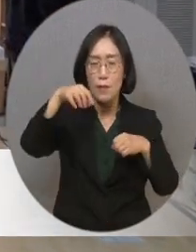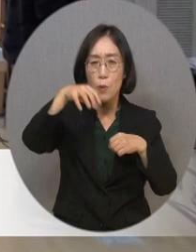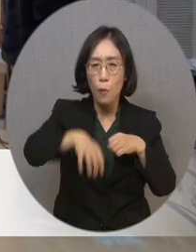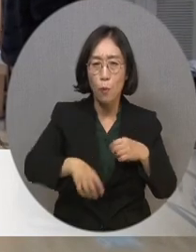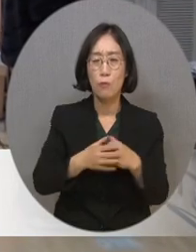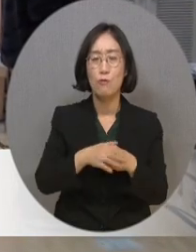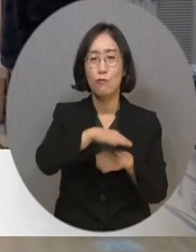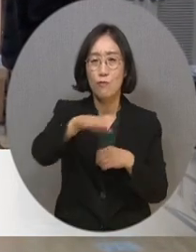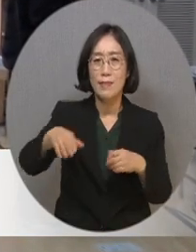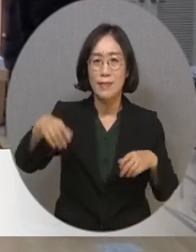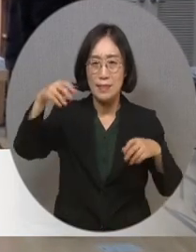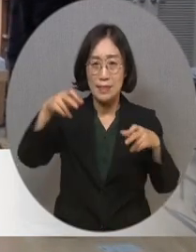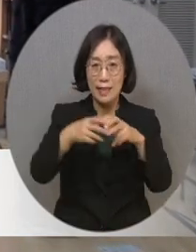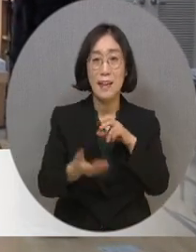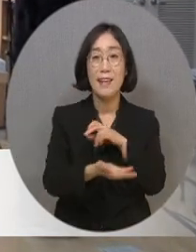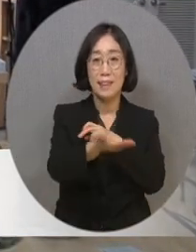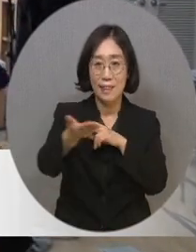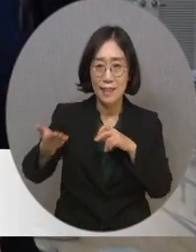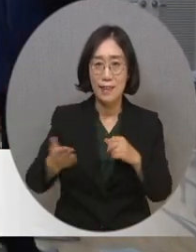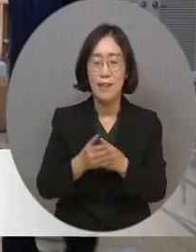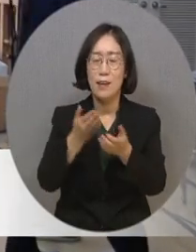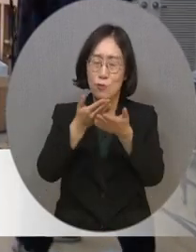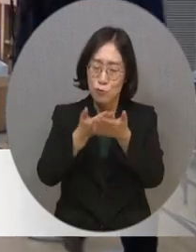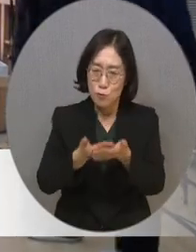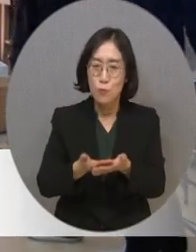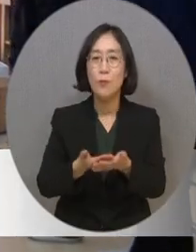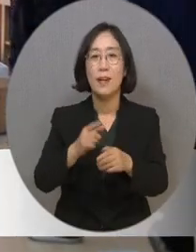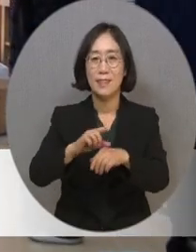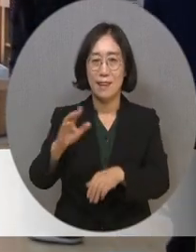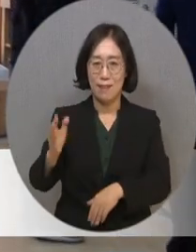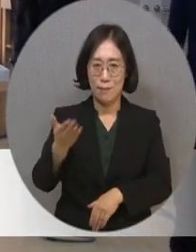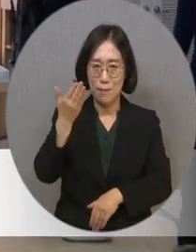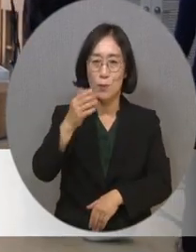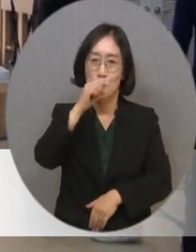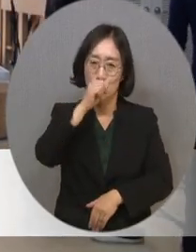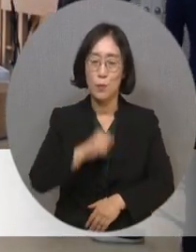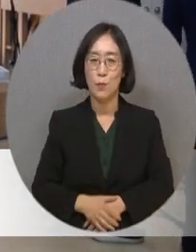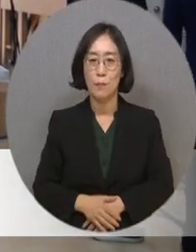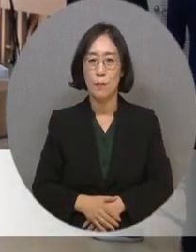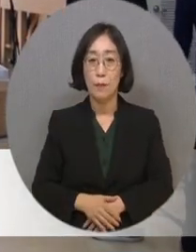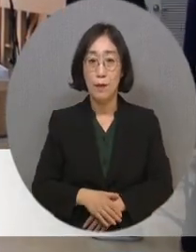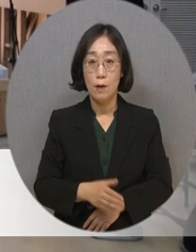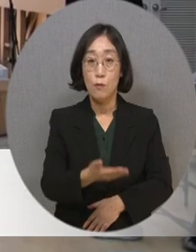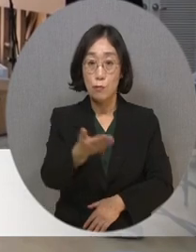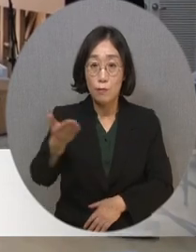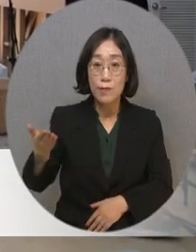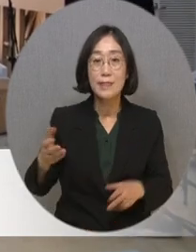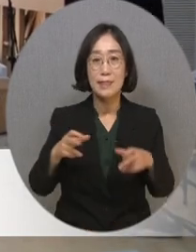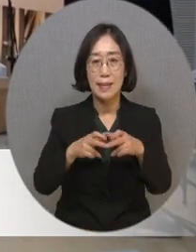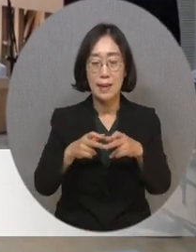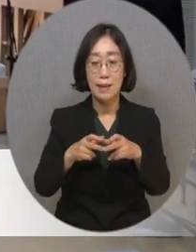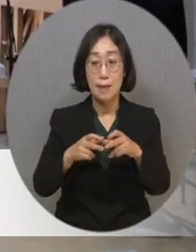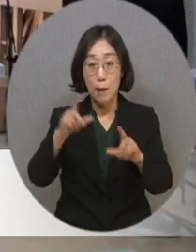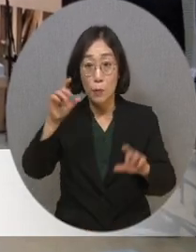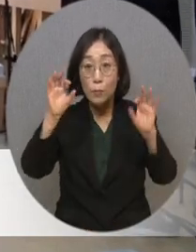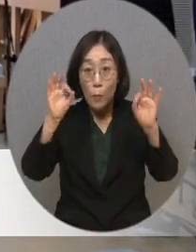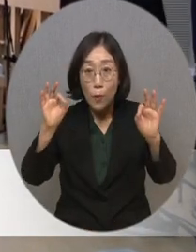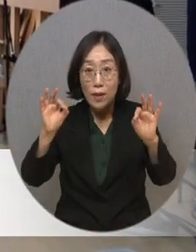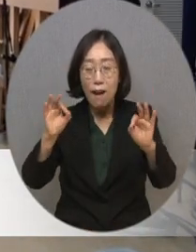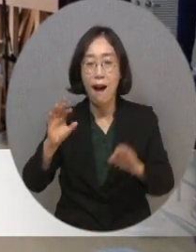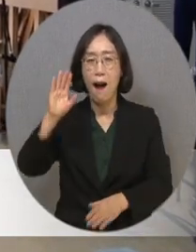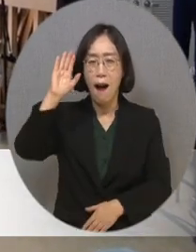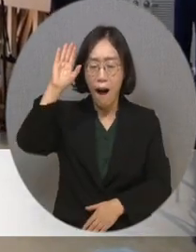우리 장애인들에게 굉장히 뜻깊은 그러한 시간이 되었으면 좋겠고 우리 장애인들의 반응을 보니까